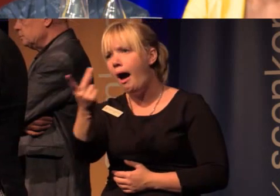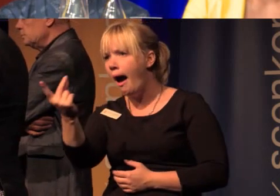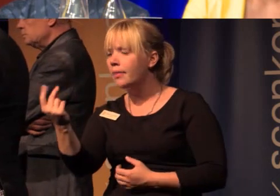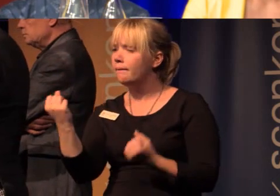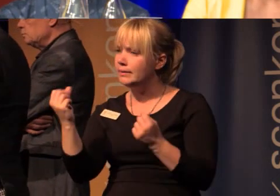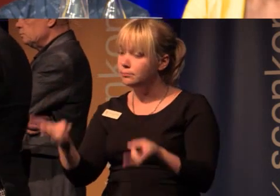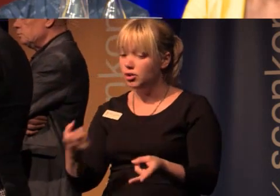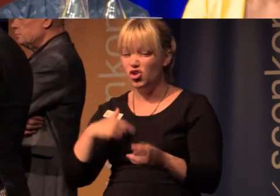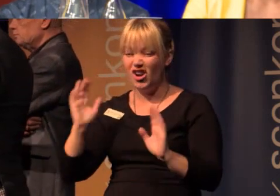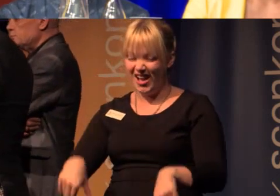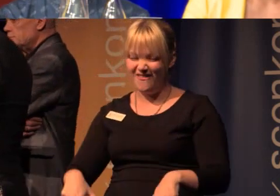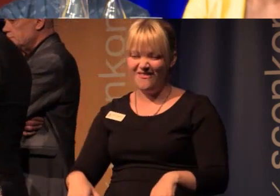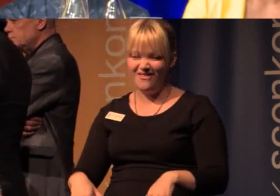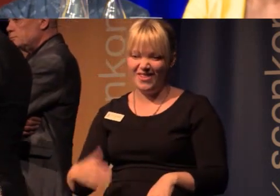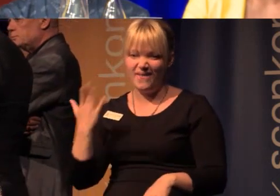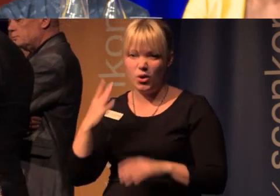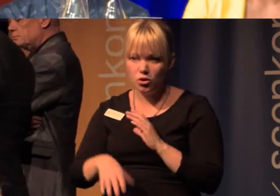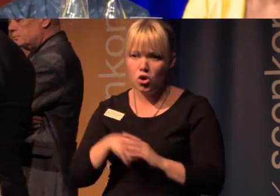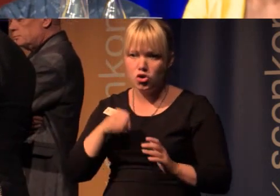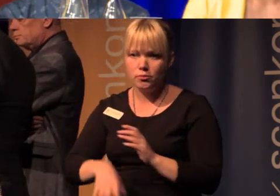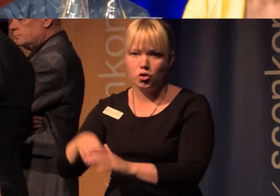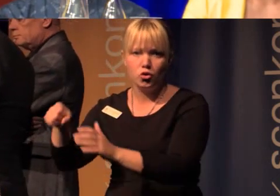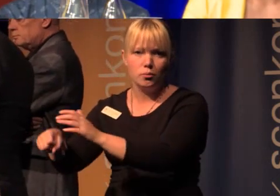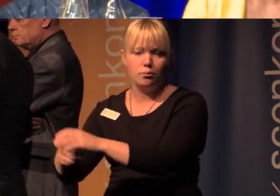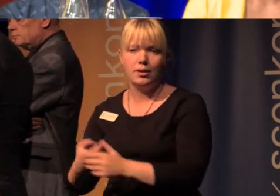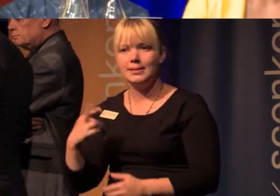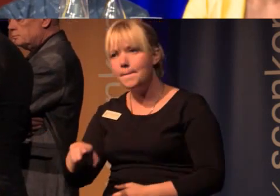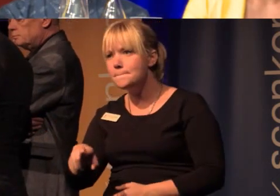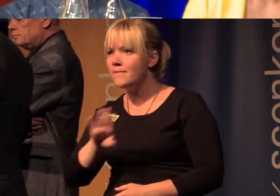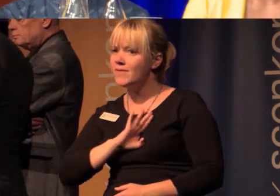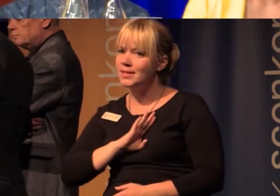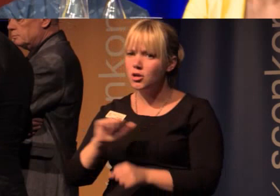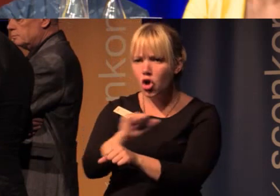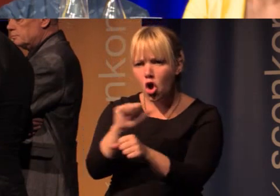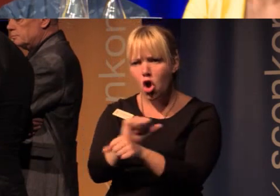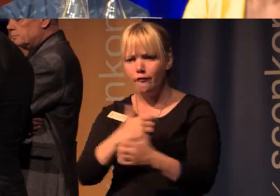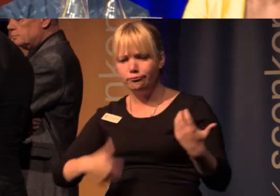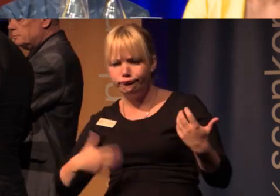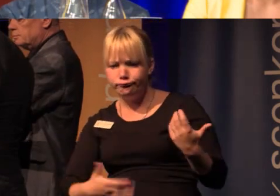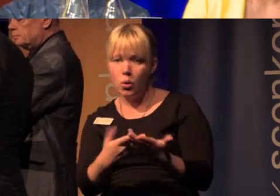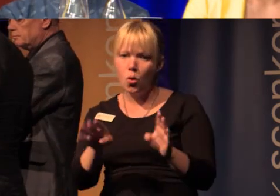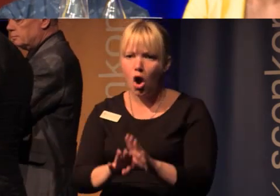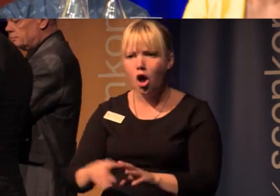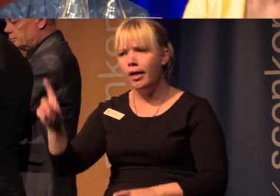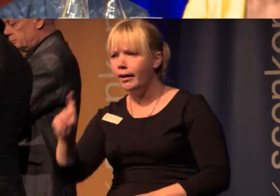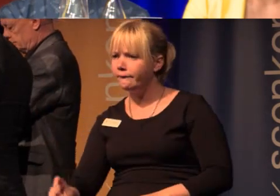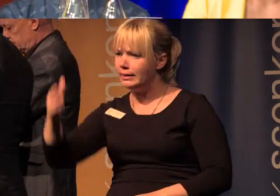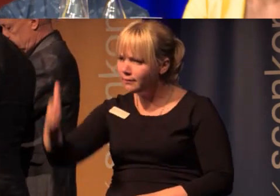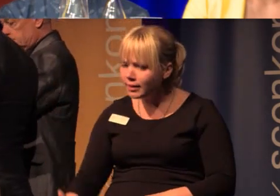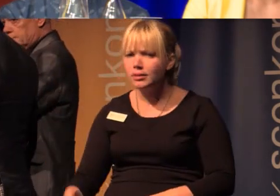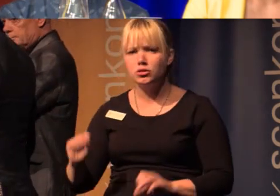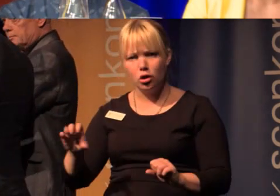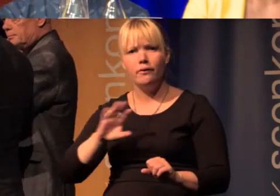pratat om några av dem tidigare. Att det ska finnas replokaler, graffitiväggar, you name it, allt som det kan